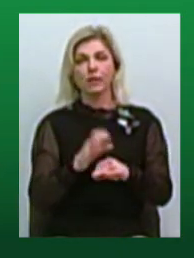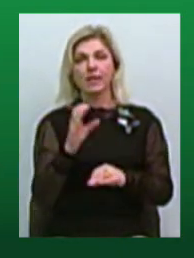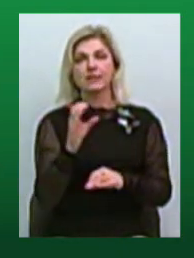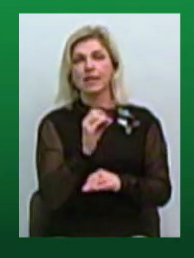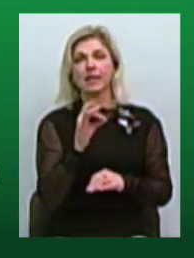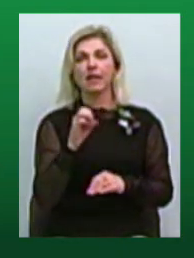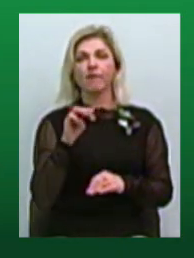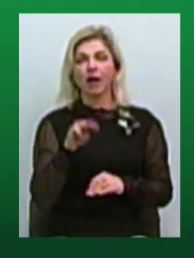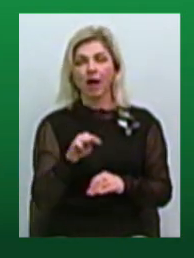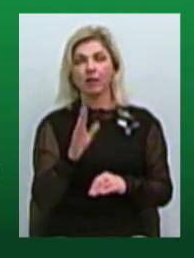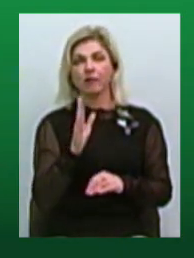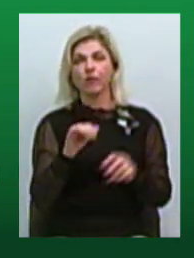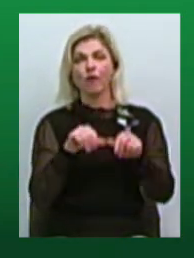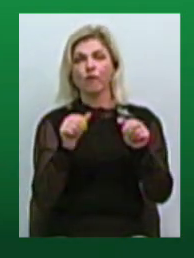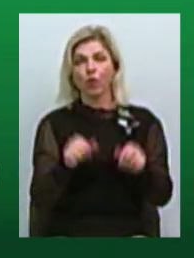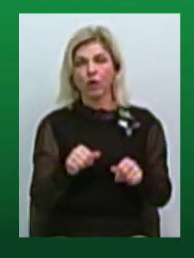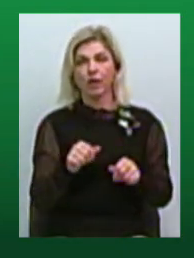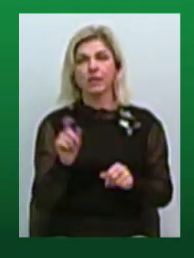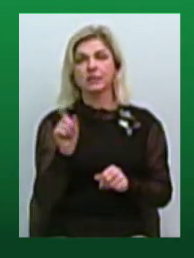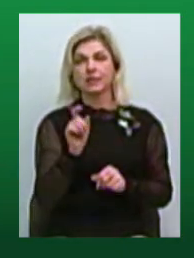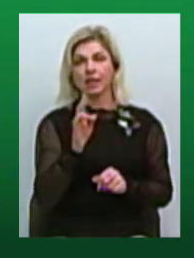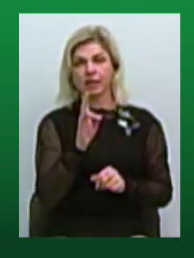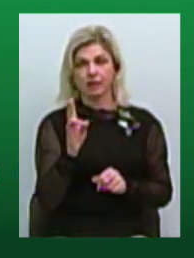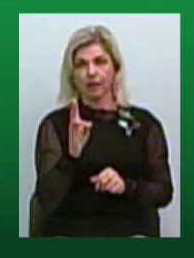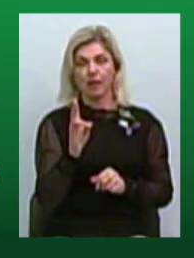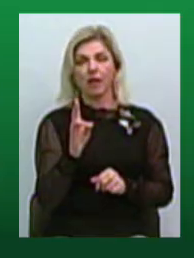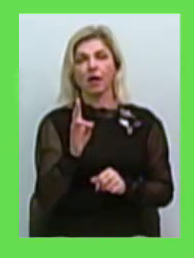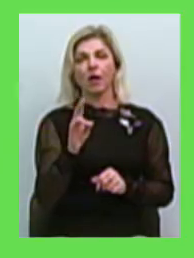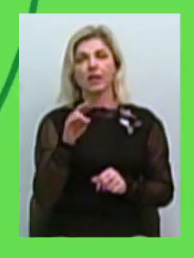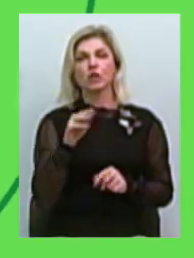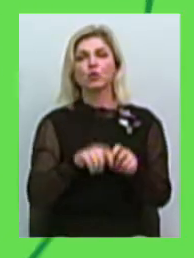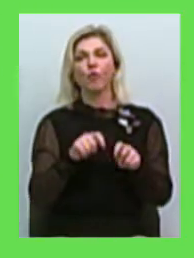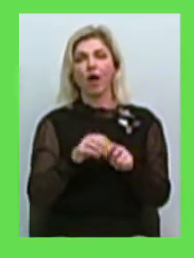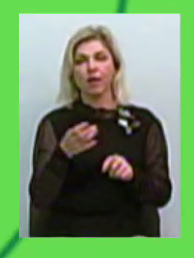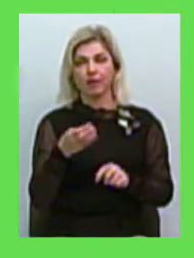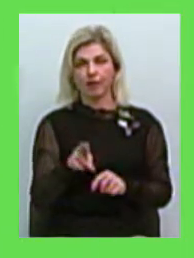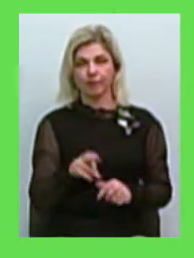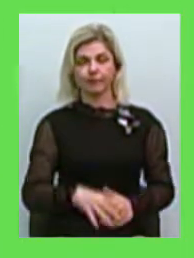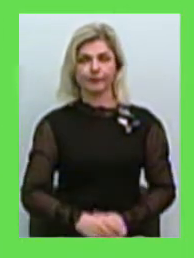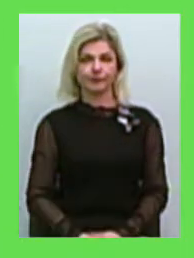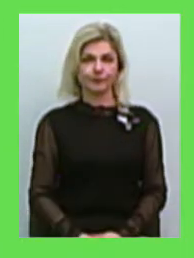сертифікацію у формі зовнішнього незалежного тестування.